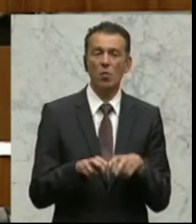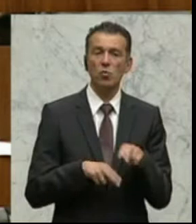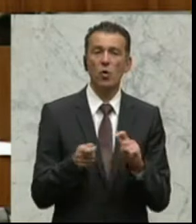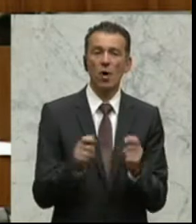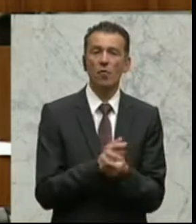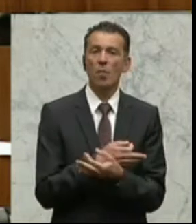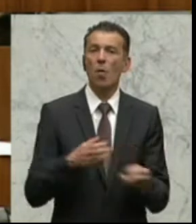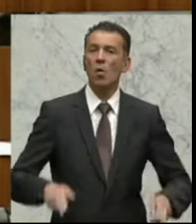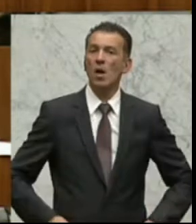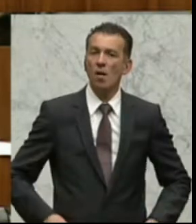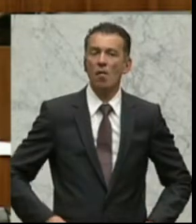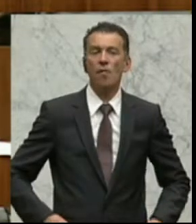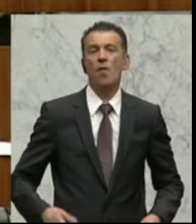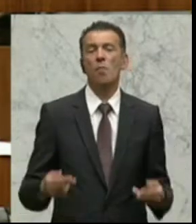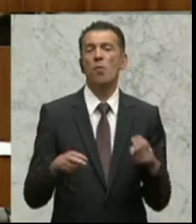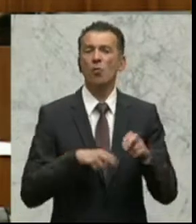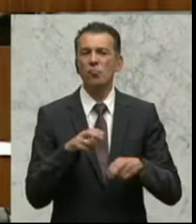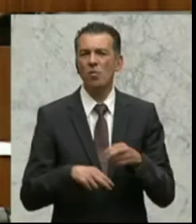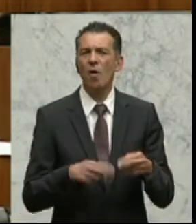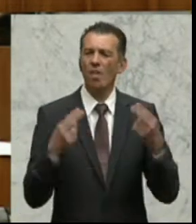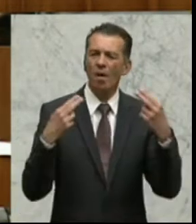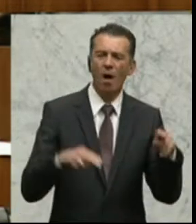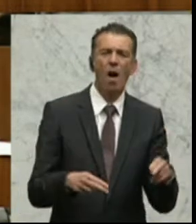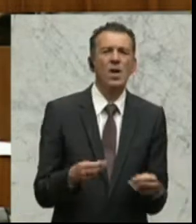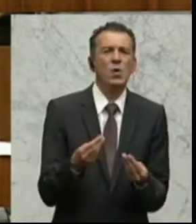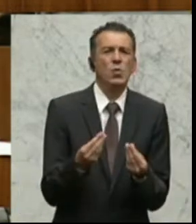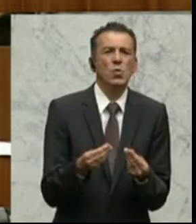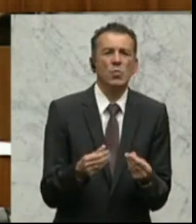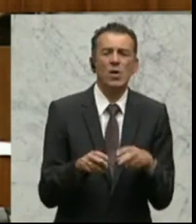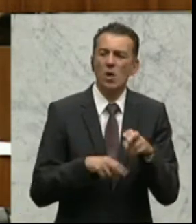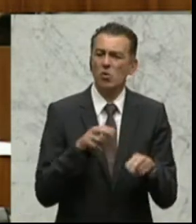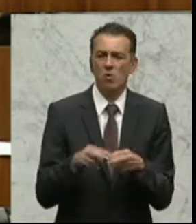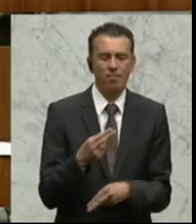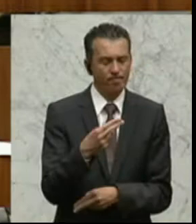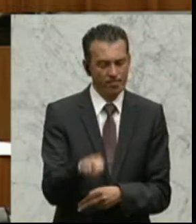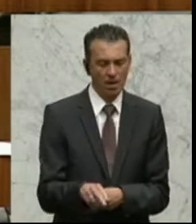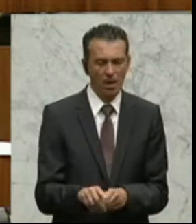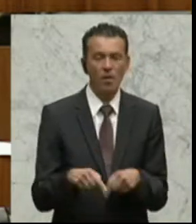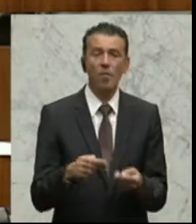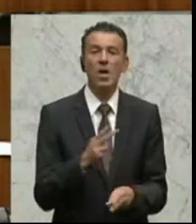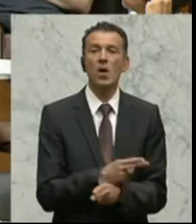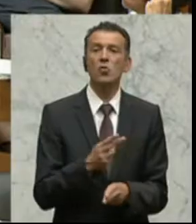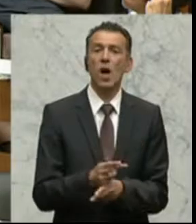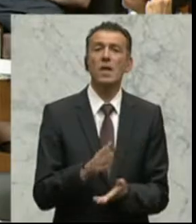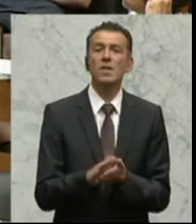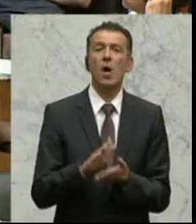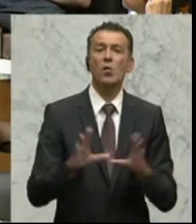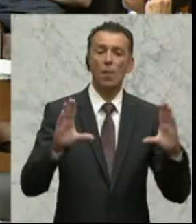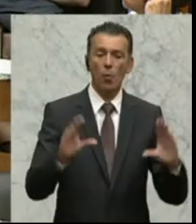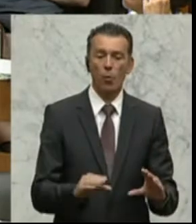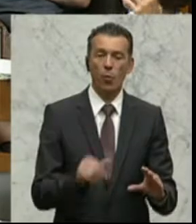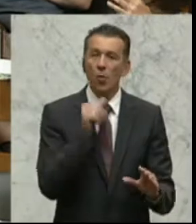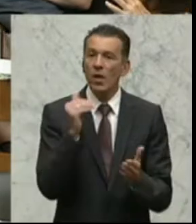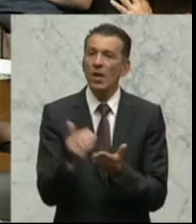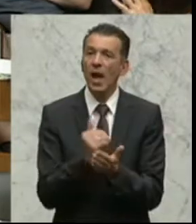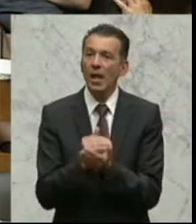Reichensteuern, Substanzsteuern. Das kommt alles für uns überhaupt nicht in Frage. Wir wollen die Ausgaben des Staates dämmen und nicht die Einnahmen des Staates erhöhen.